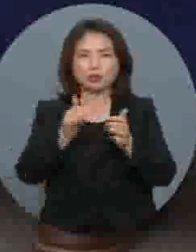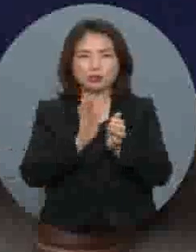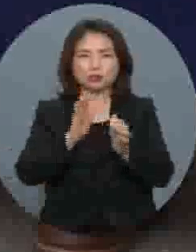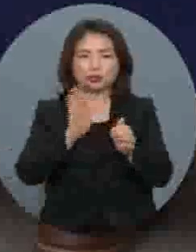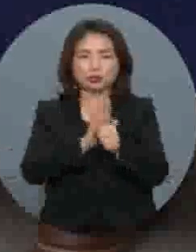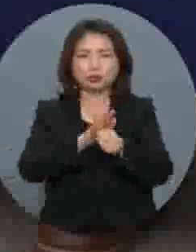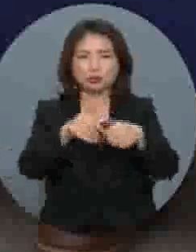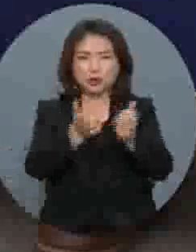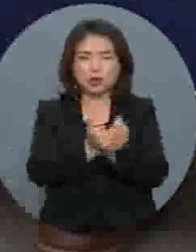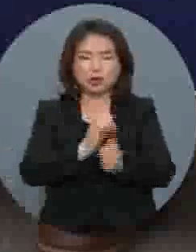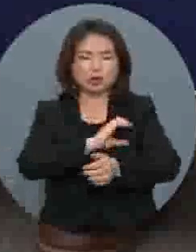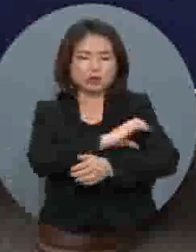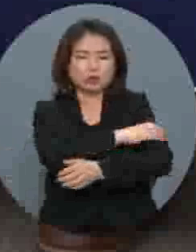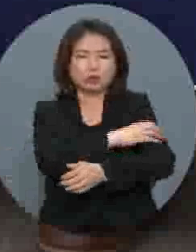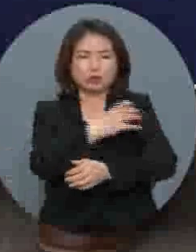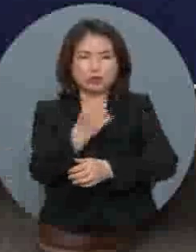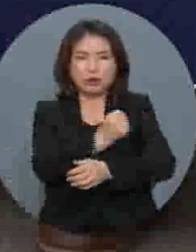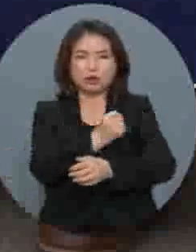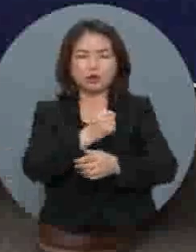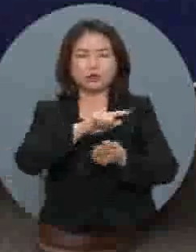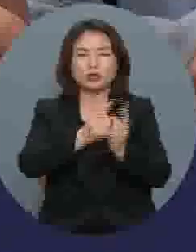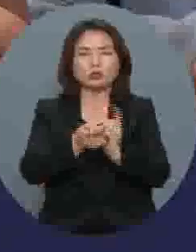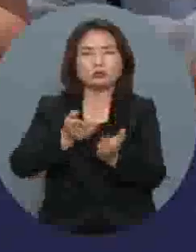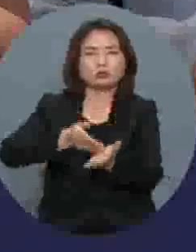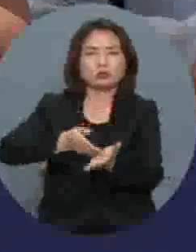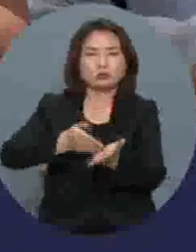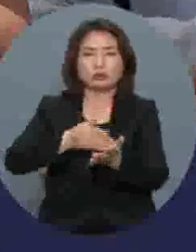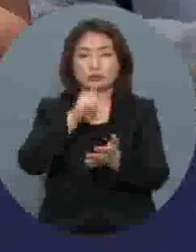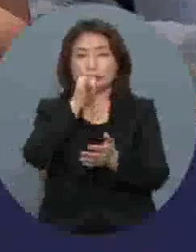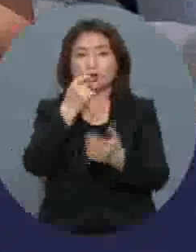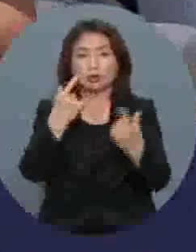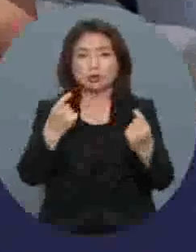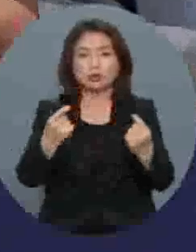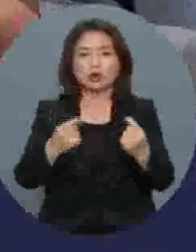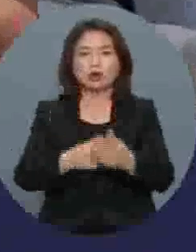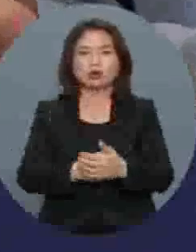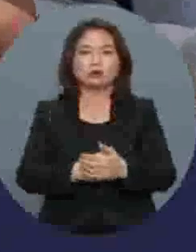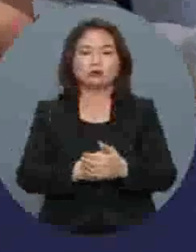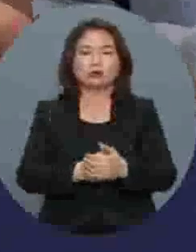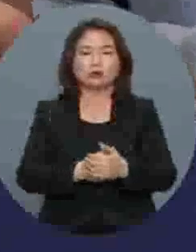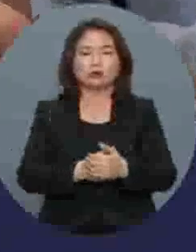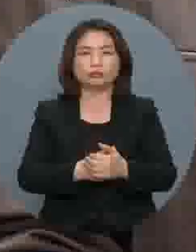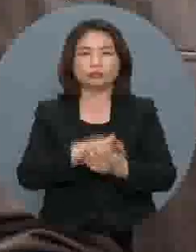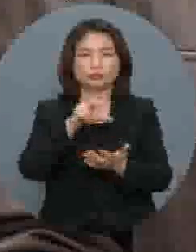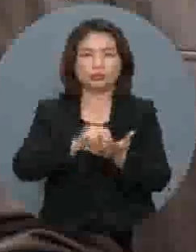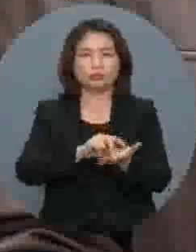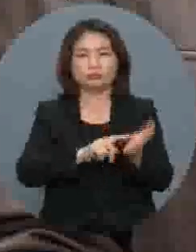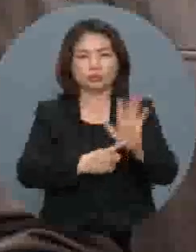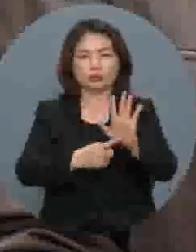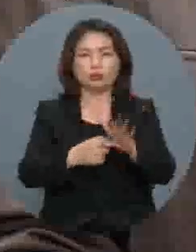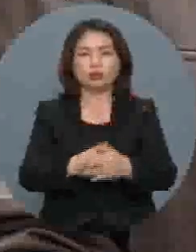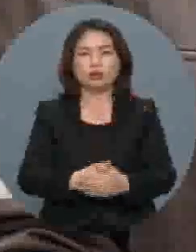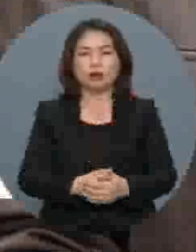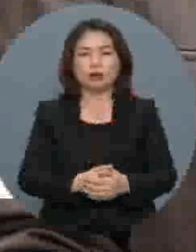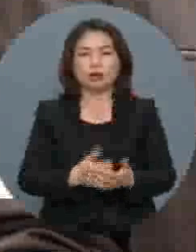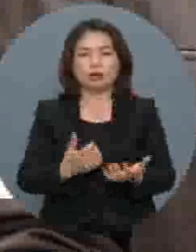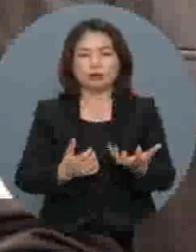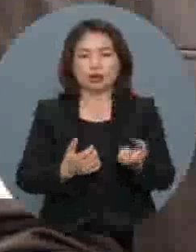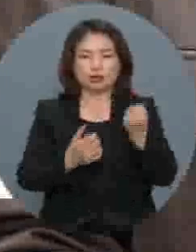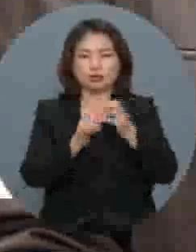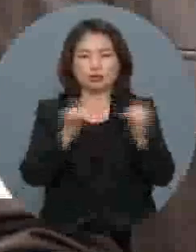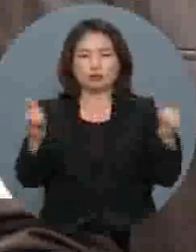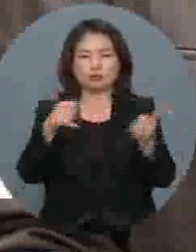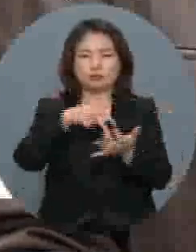사람들과 기득권층의 이익을 대변해왔다고 주장하며 논조도 문제 삼았습니다. 각인자들의 입장에